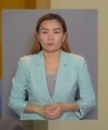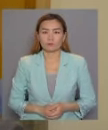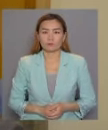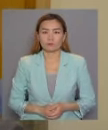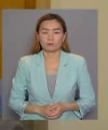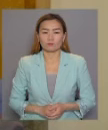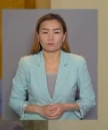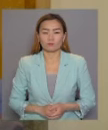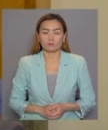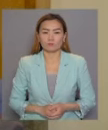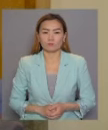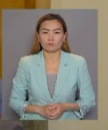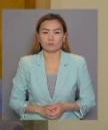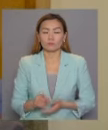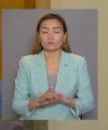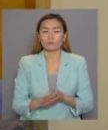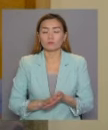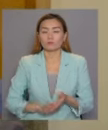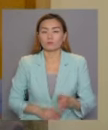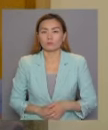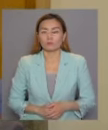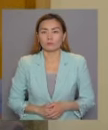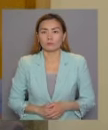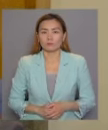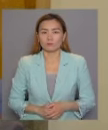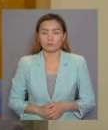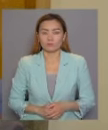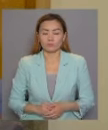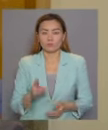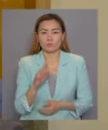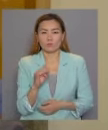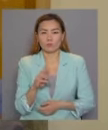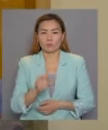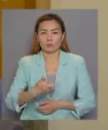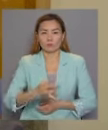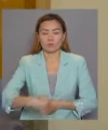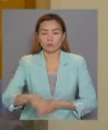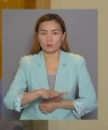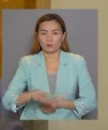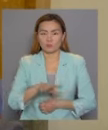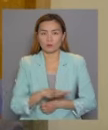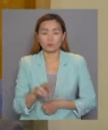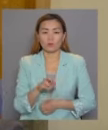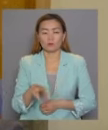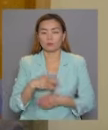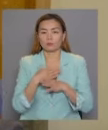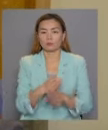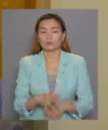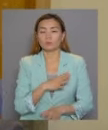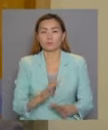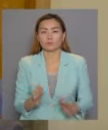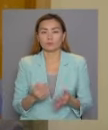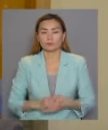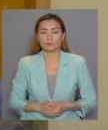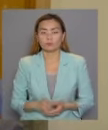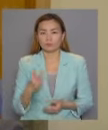еліме келдім. Одан басқа сол уақытта мынау Құрманғазы ауданында мына мұз ойылып суға кеткен